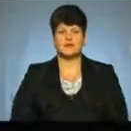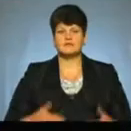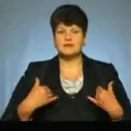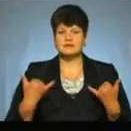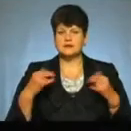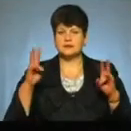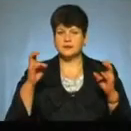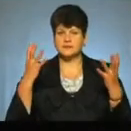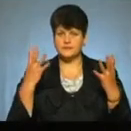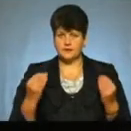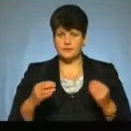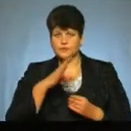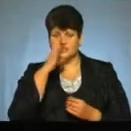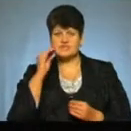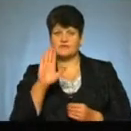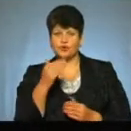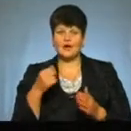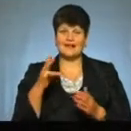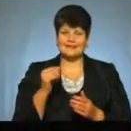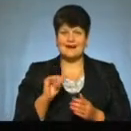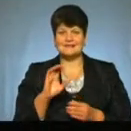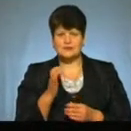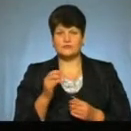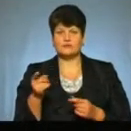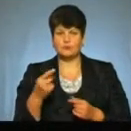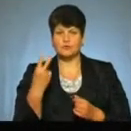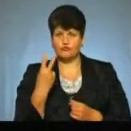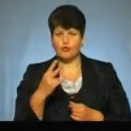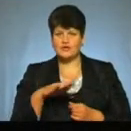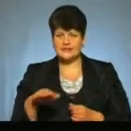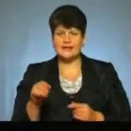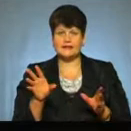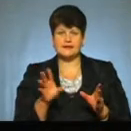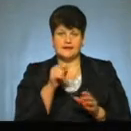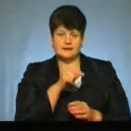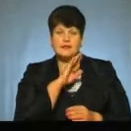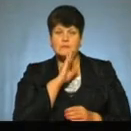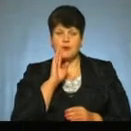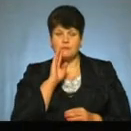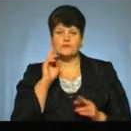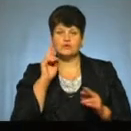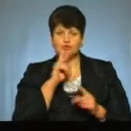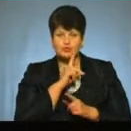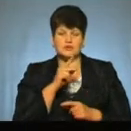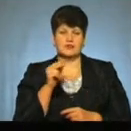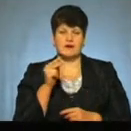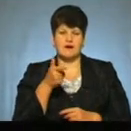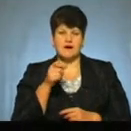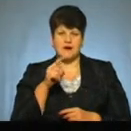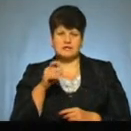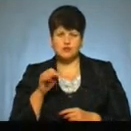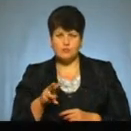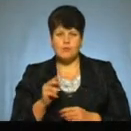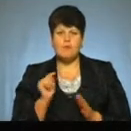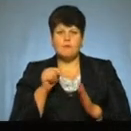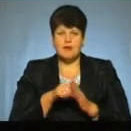Вітаю вас в ефірі «Тема дня». В ніч з вівторка на середу в Тернополі двоє дітей та їхня мама від отруєння чадним газом потрапили до лікарні. За